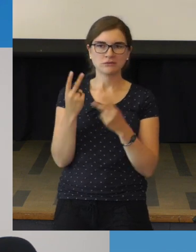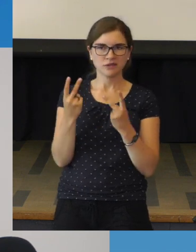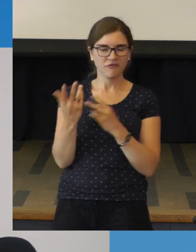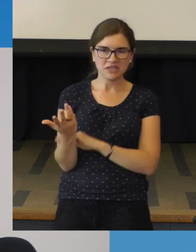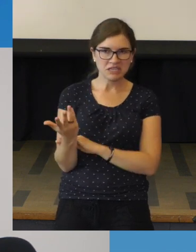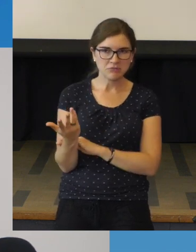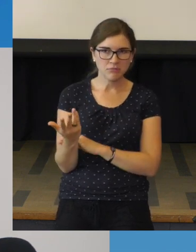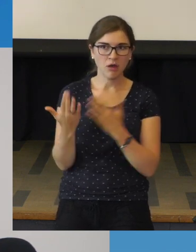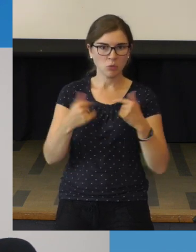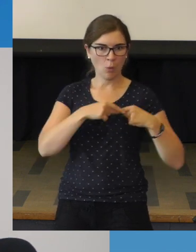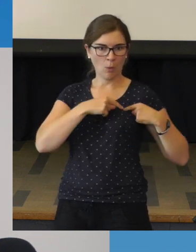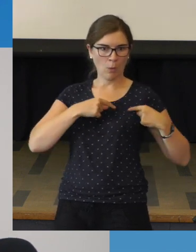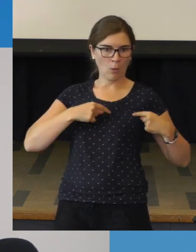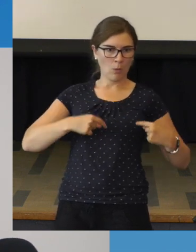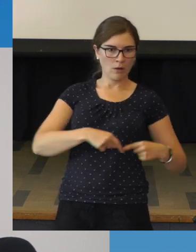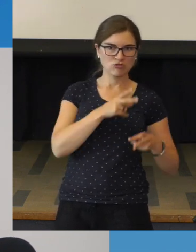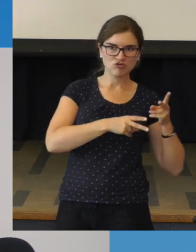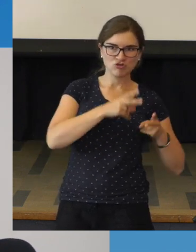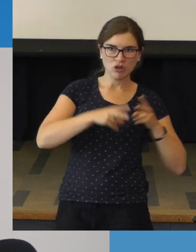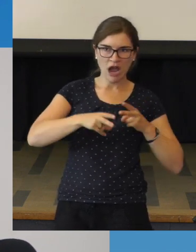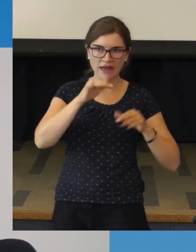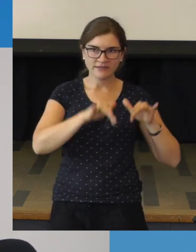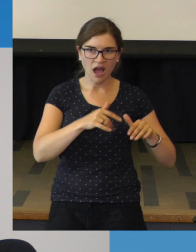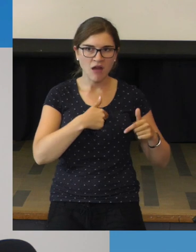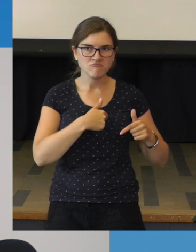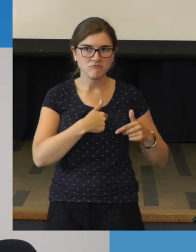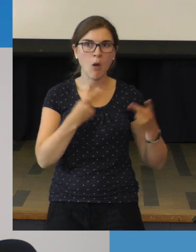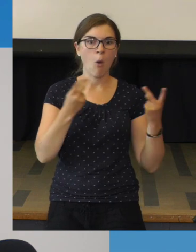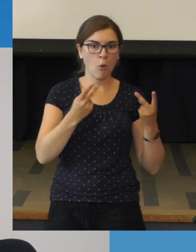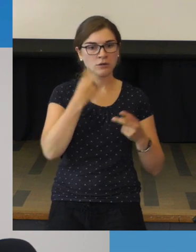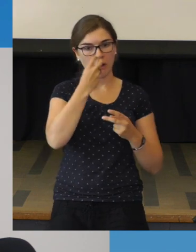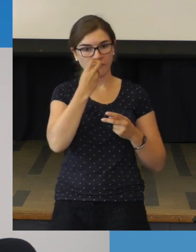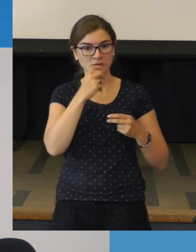ob sich da Kollateralen bilden oder ob man vielleicht versucht, dieses Gefäß sogar nochmal